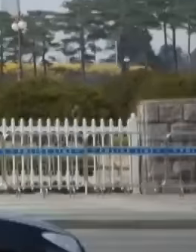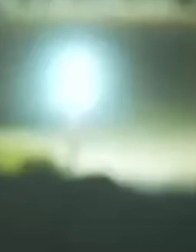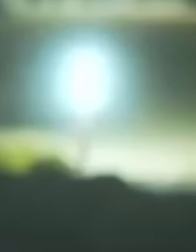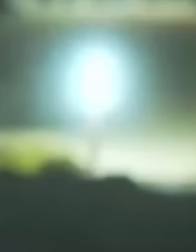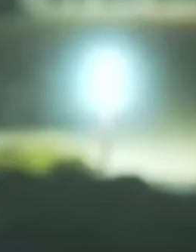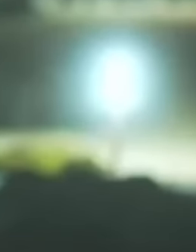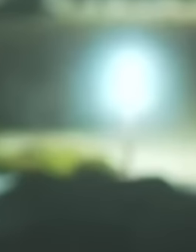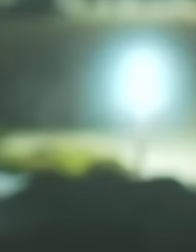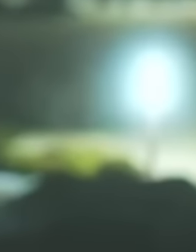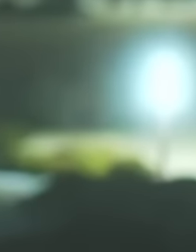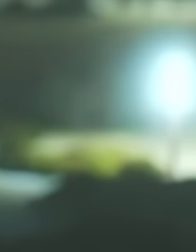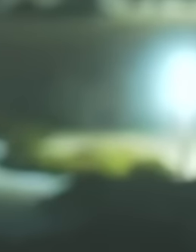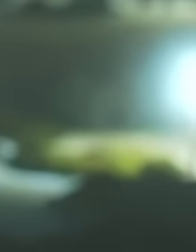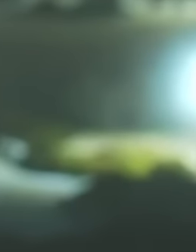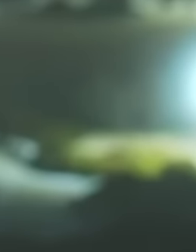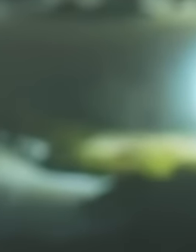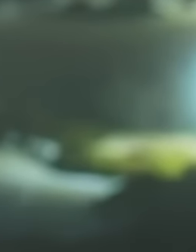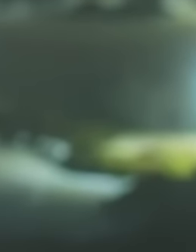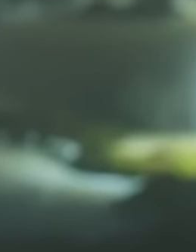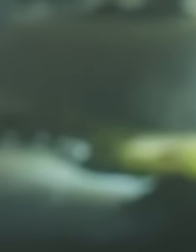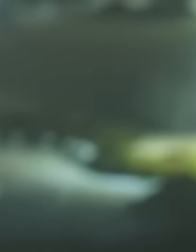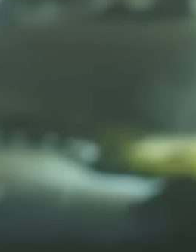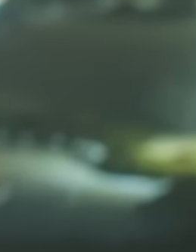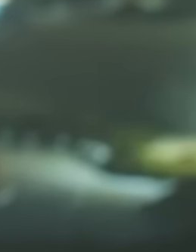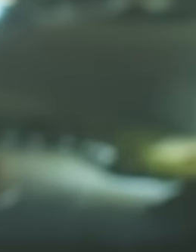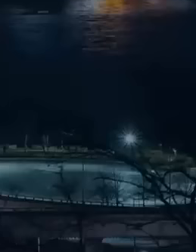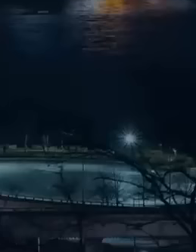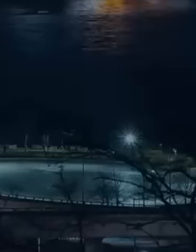준비했습니다 개표 방송은 역시